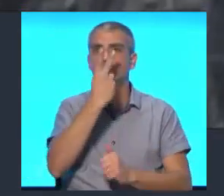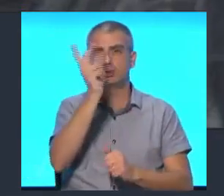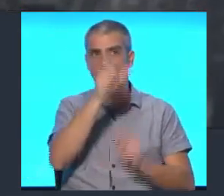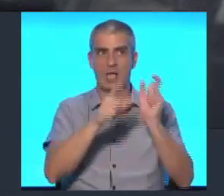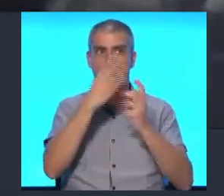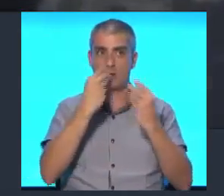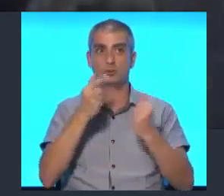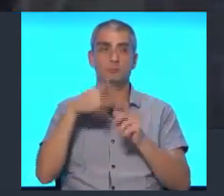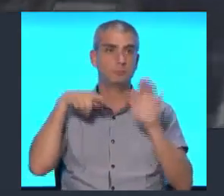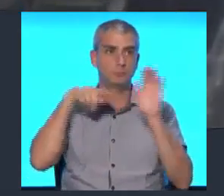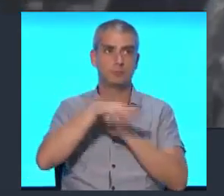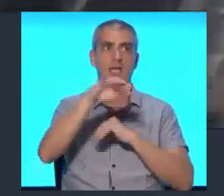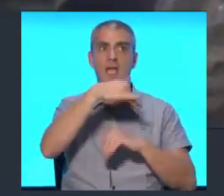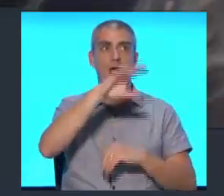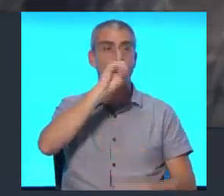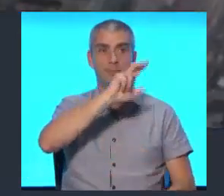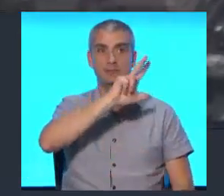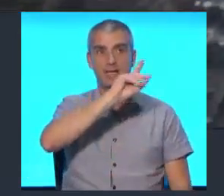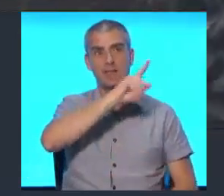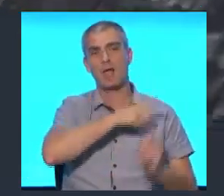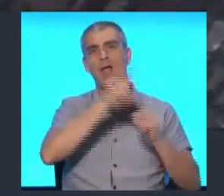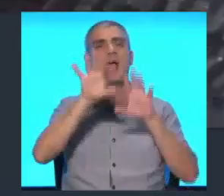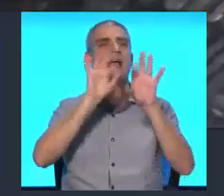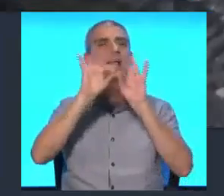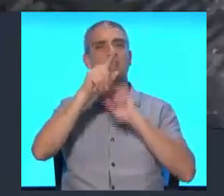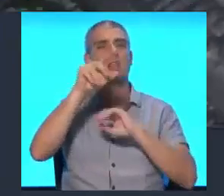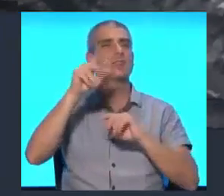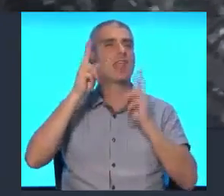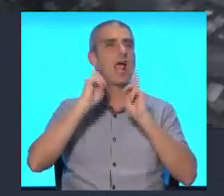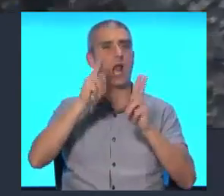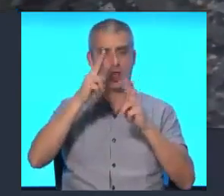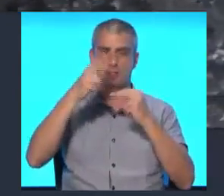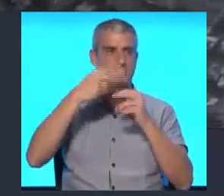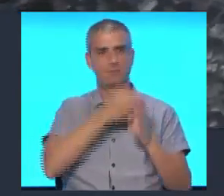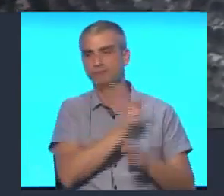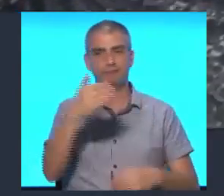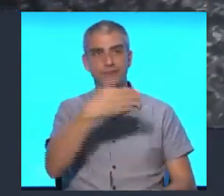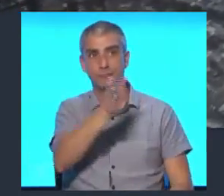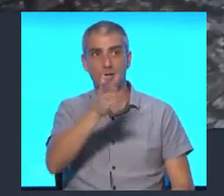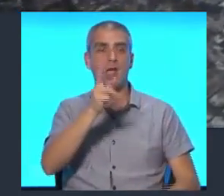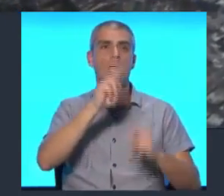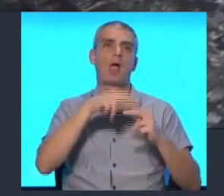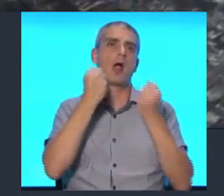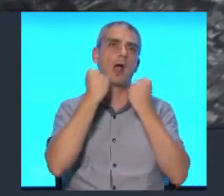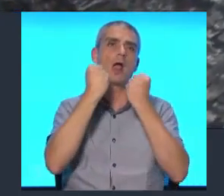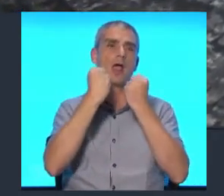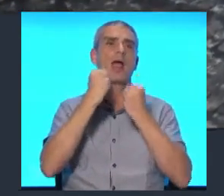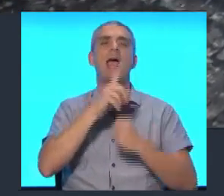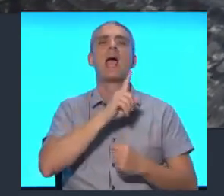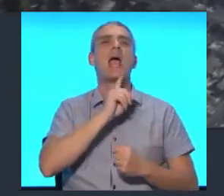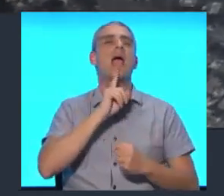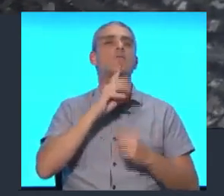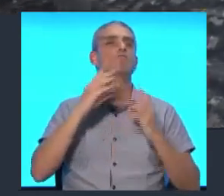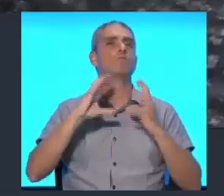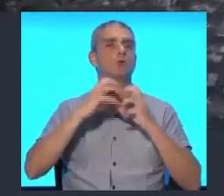הם נמלטים מרחוב מצדה לכיוון קניון איילון דרך הרחובות הסמוכים לזירה. משם הם נוסעים על דרך אם המושבות לכיוון כביש